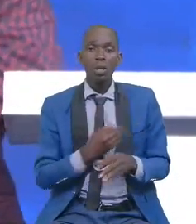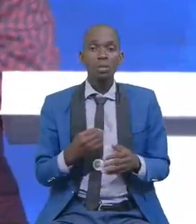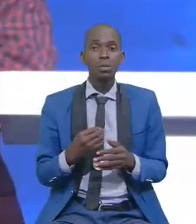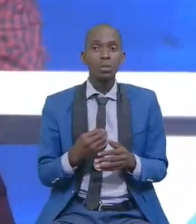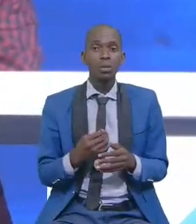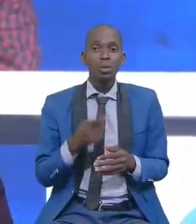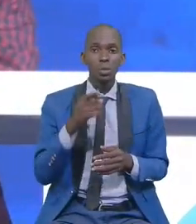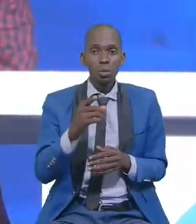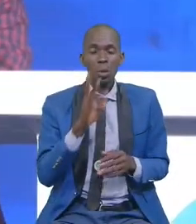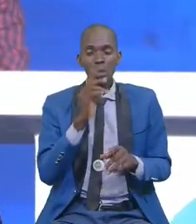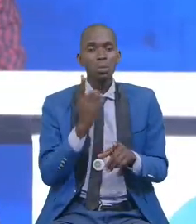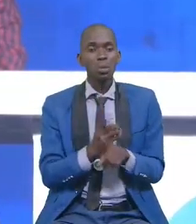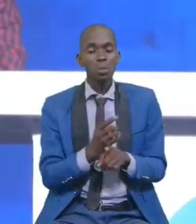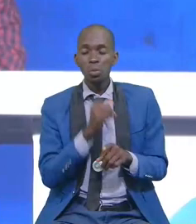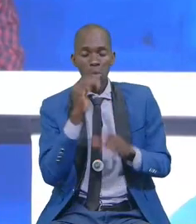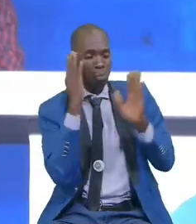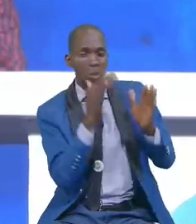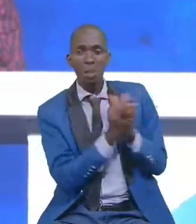Tu allais là où tu voulais aller.